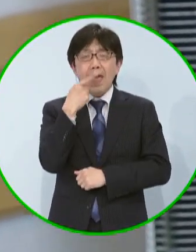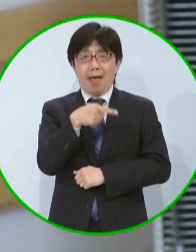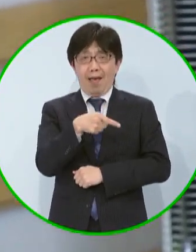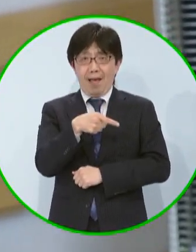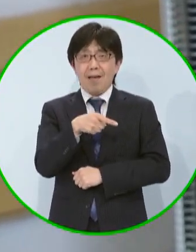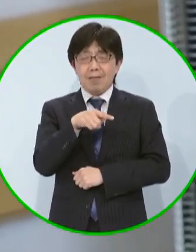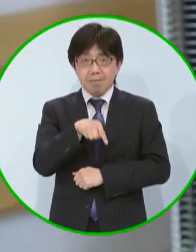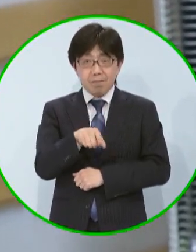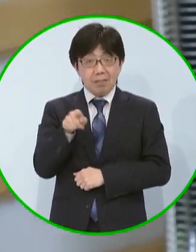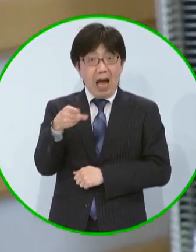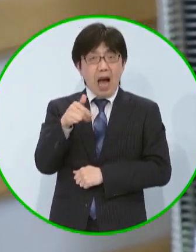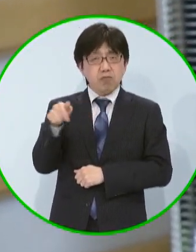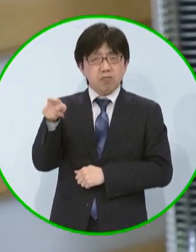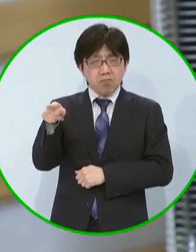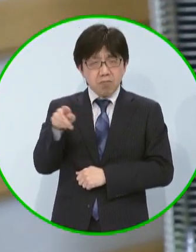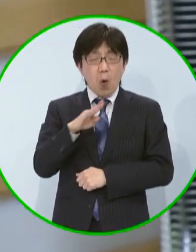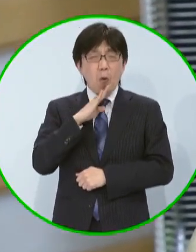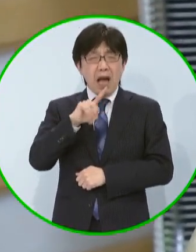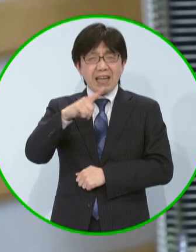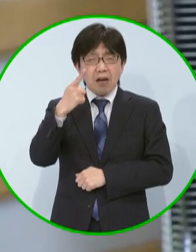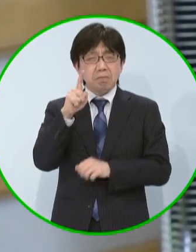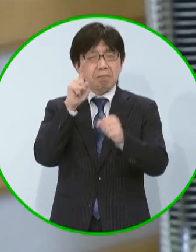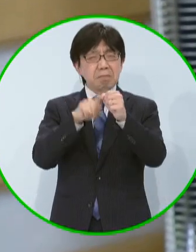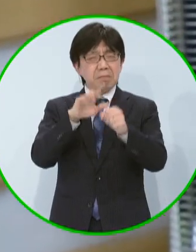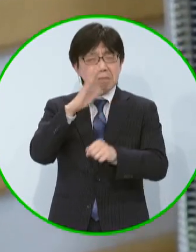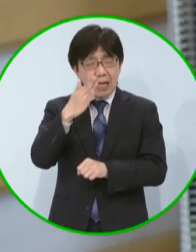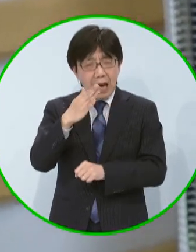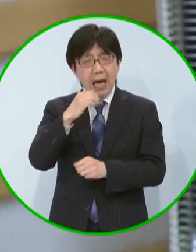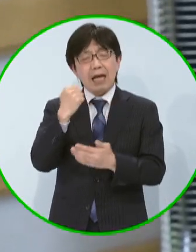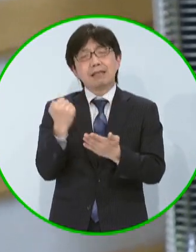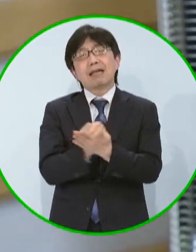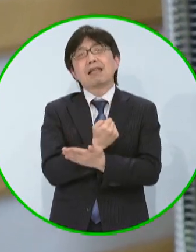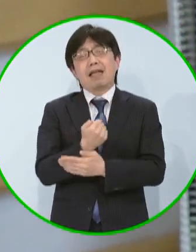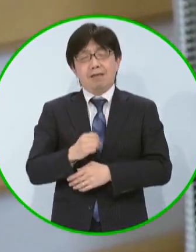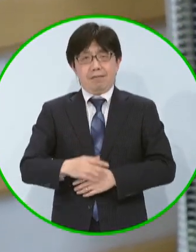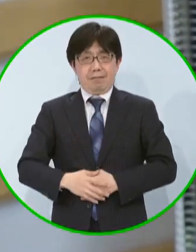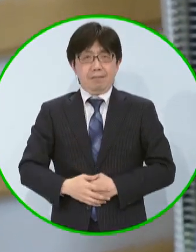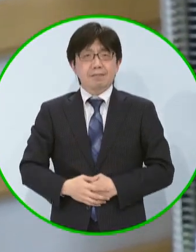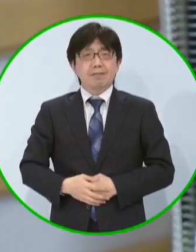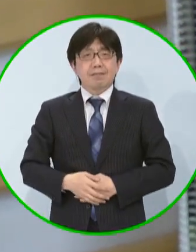方、羽生九段は通算タイトル100期の偉業達成はなりませんでした。